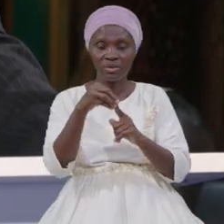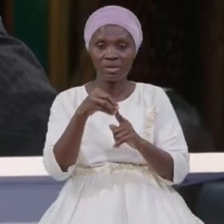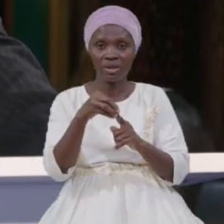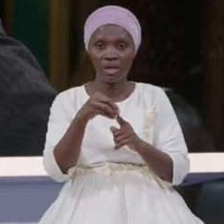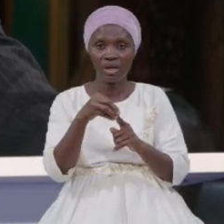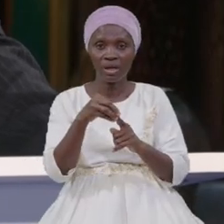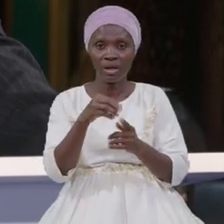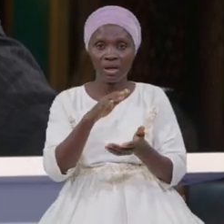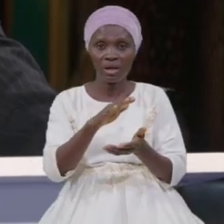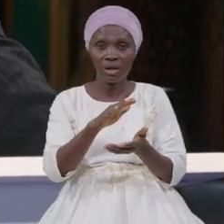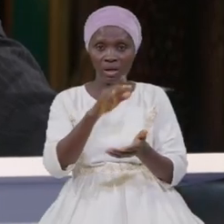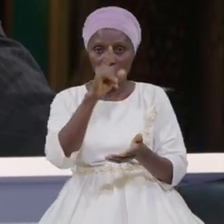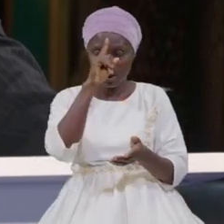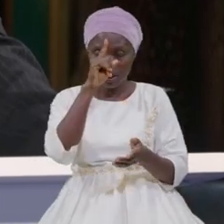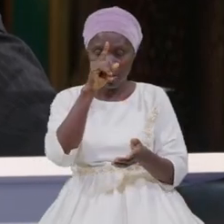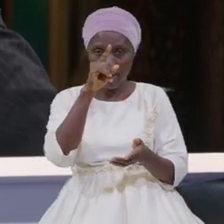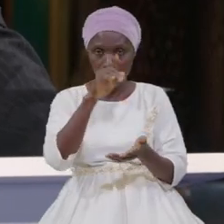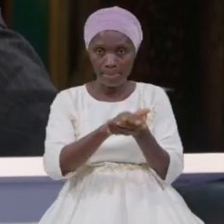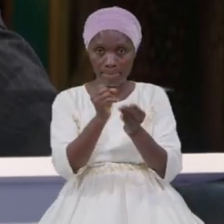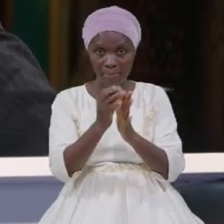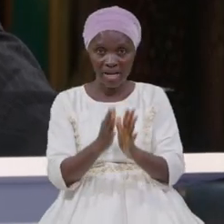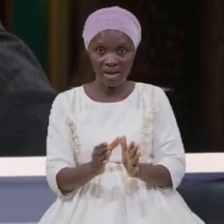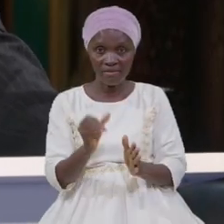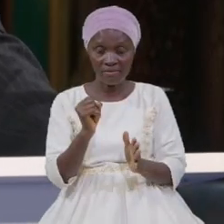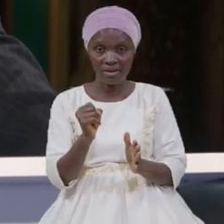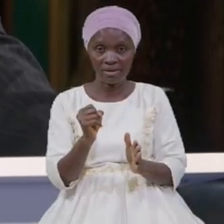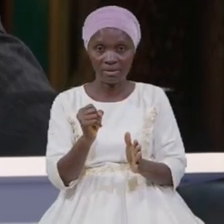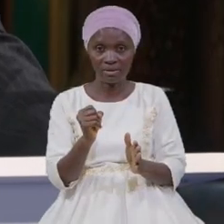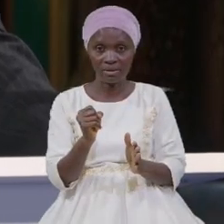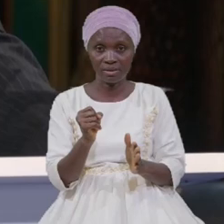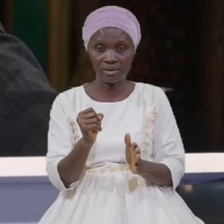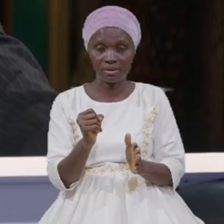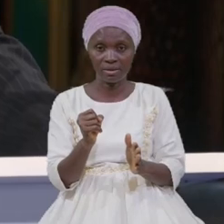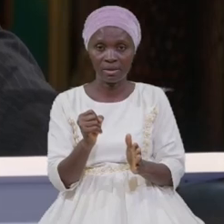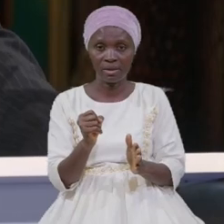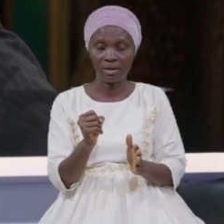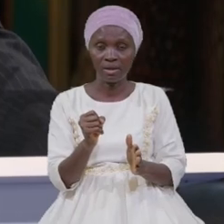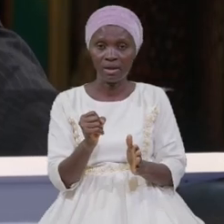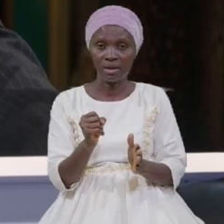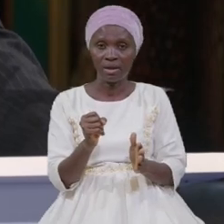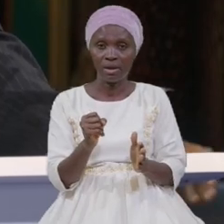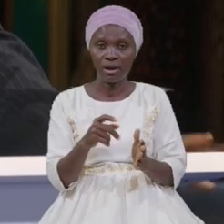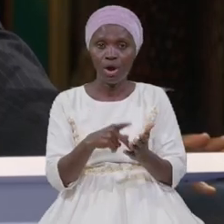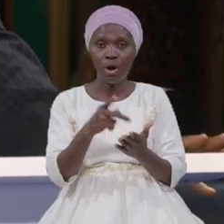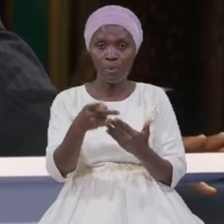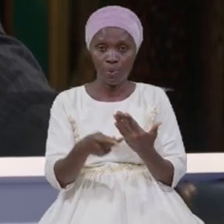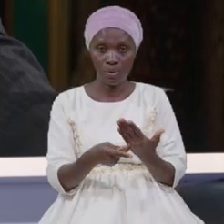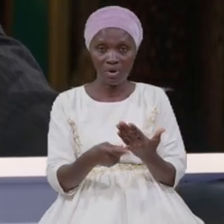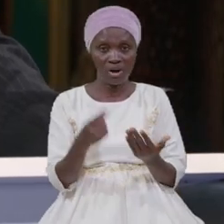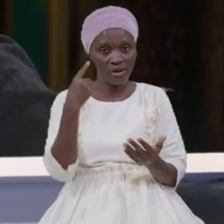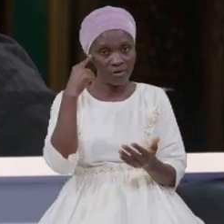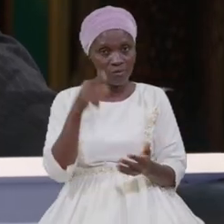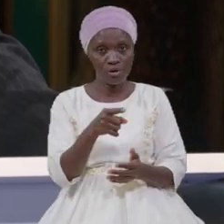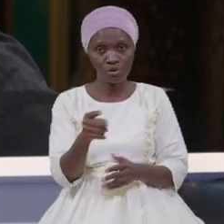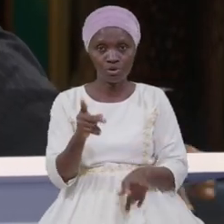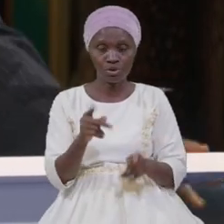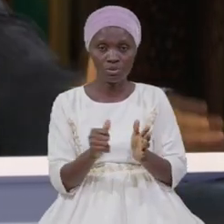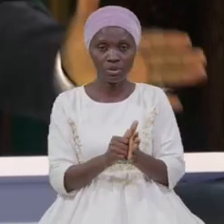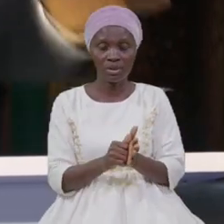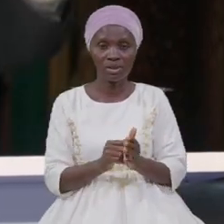Il y aura un banquet spécial pour tous ceux qui donnent leur vie à Christ au cours de cette croisade. Le